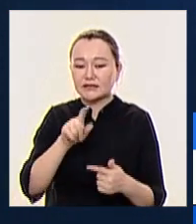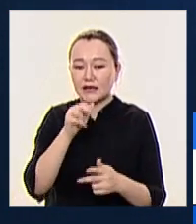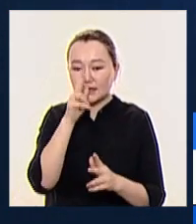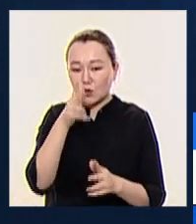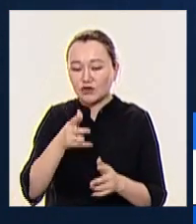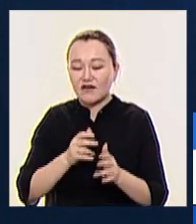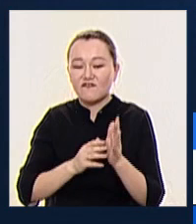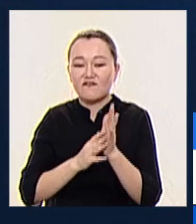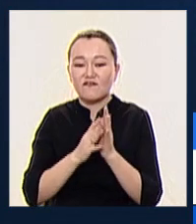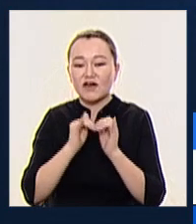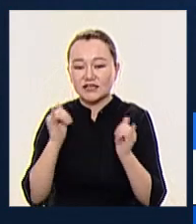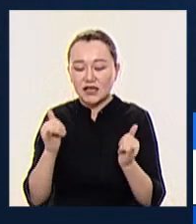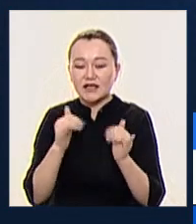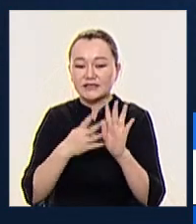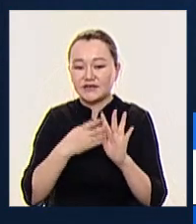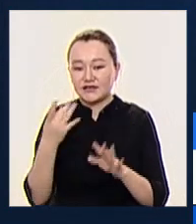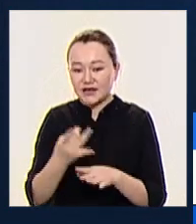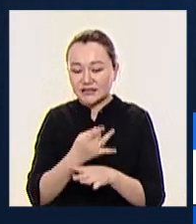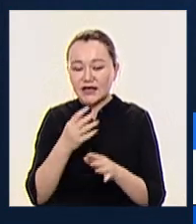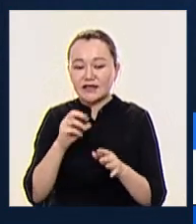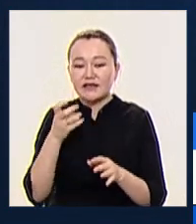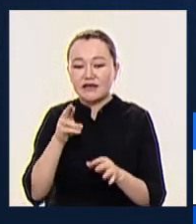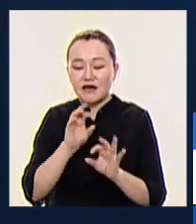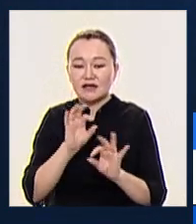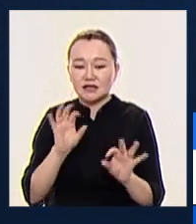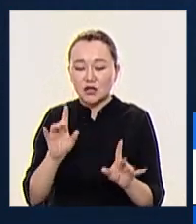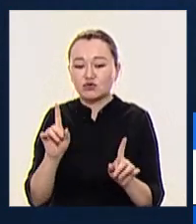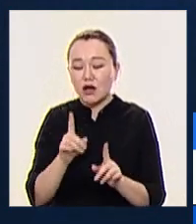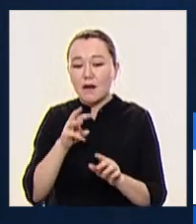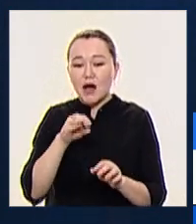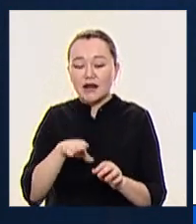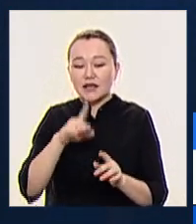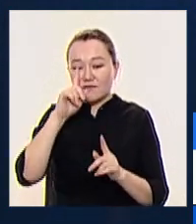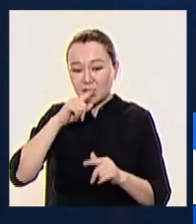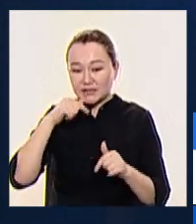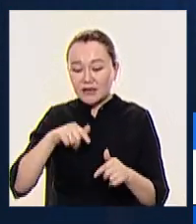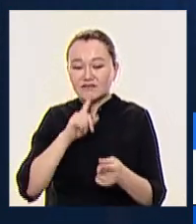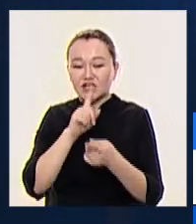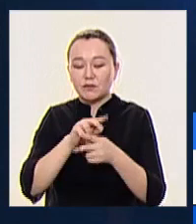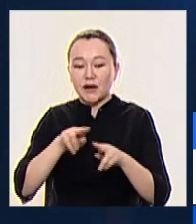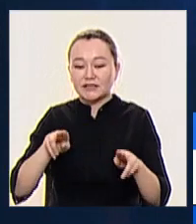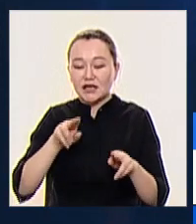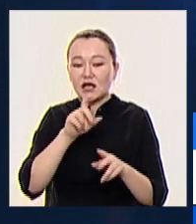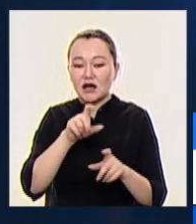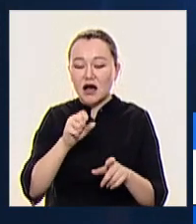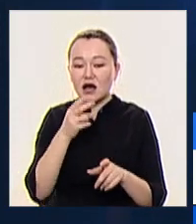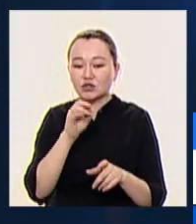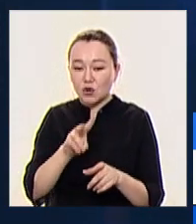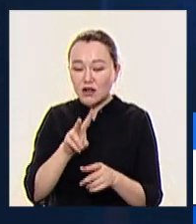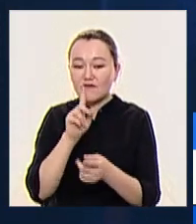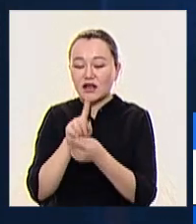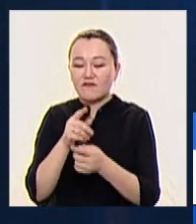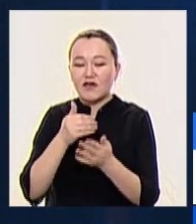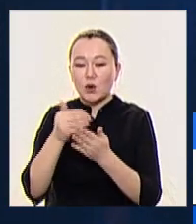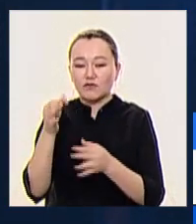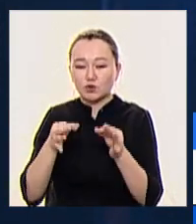3 года выросло в 9 раз. Дания Испаева пояснила, что в марте состоялась встреча партии «Ак-Жол» с представителями Верховного